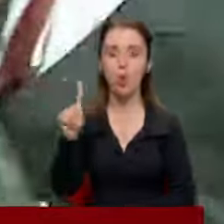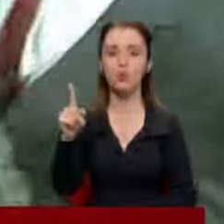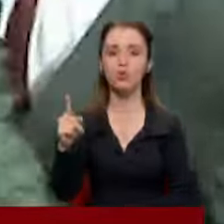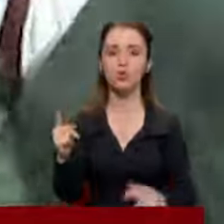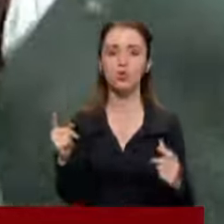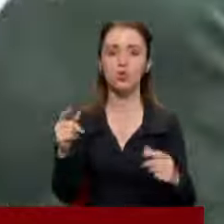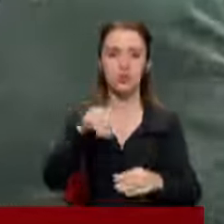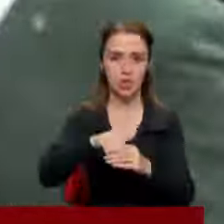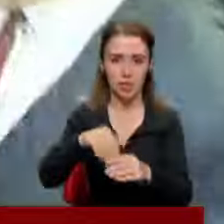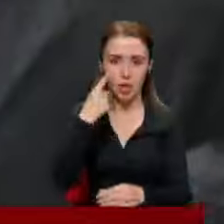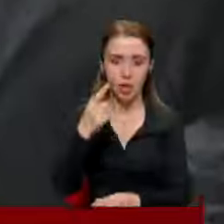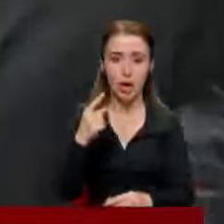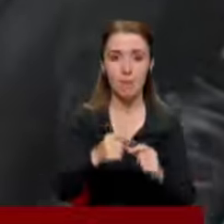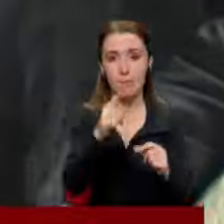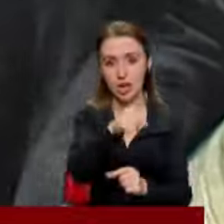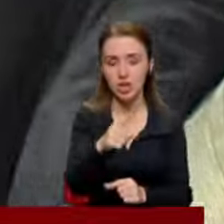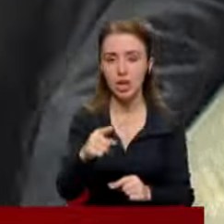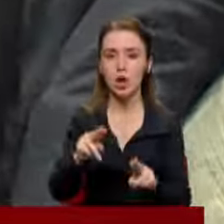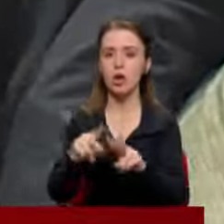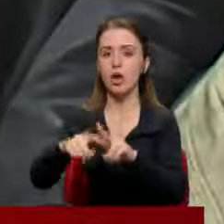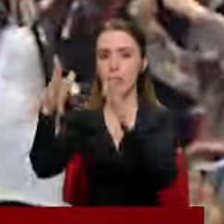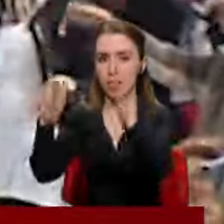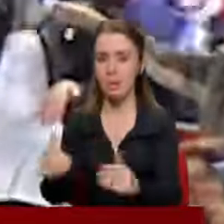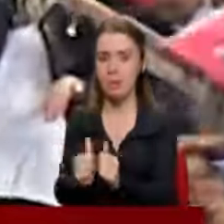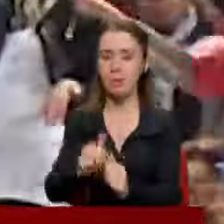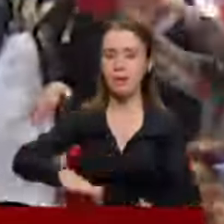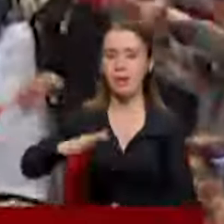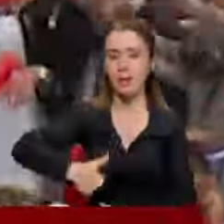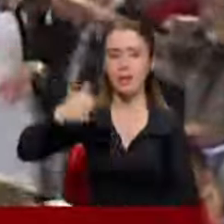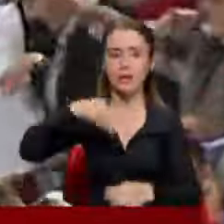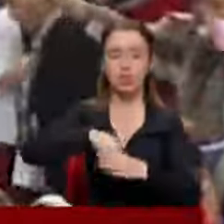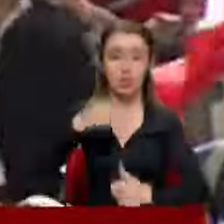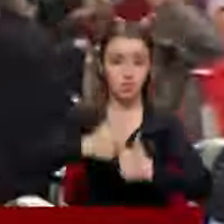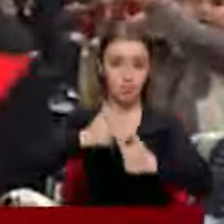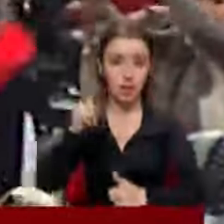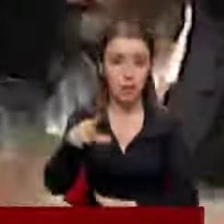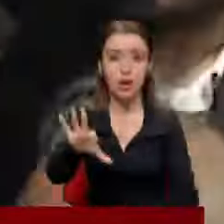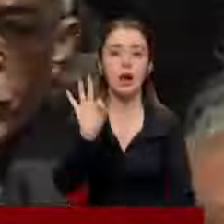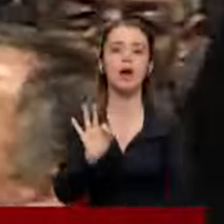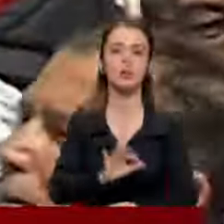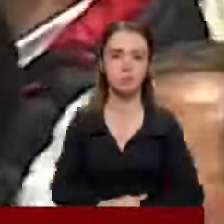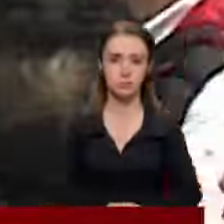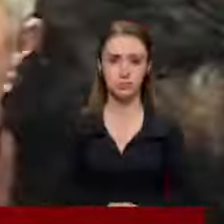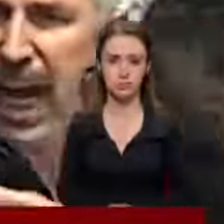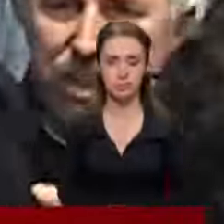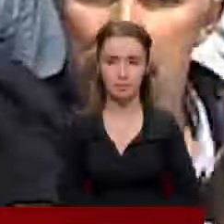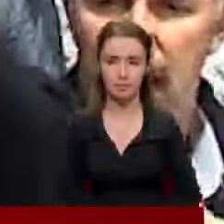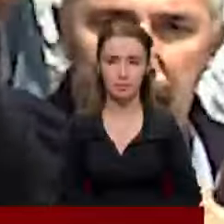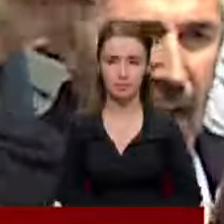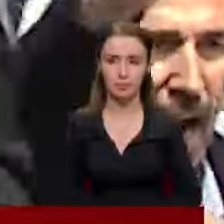olağan kurultayında Bahçeli ve Koray Aydın'la birlikte genel başkanlık için yarıştı ama seçilemedi.